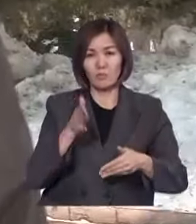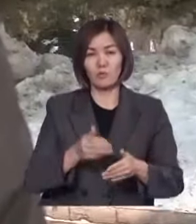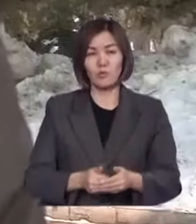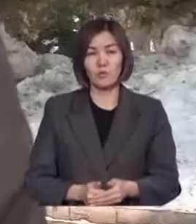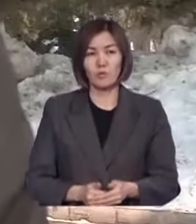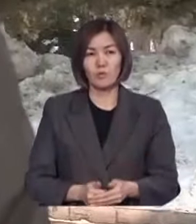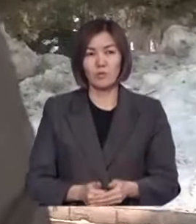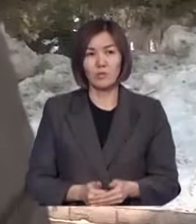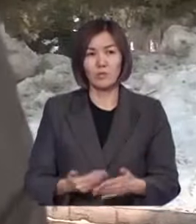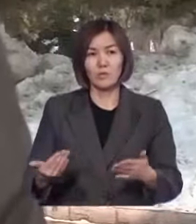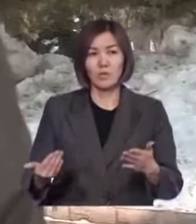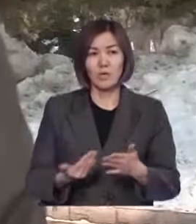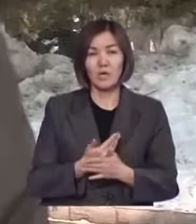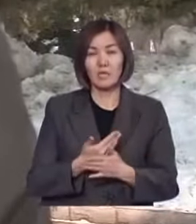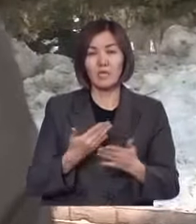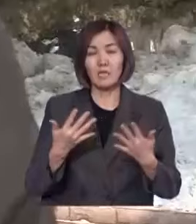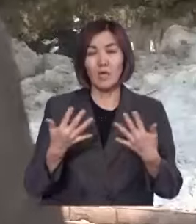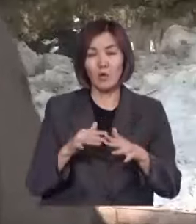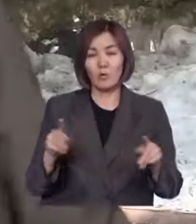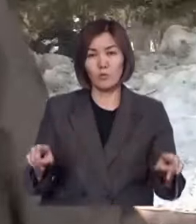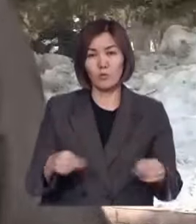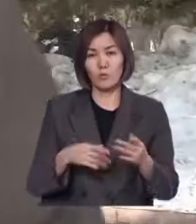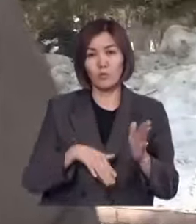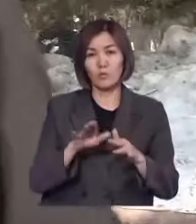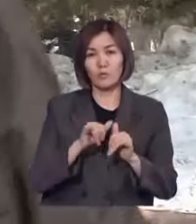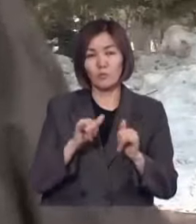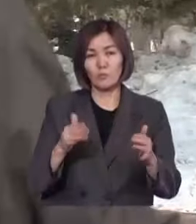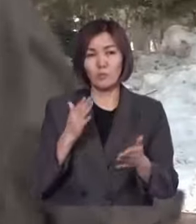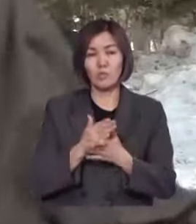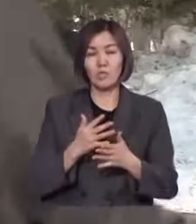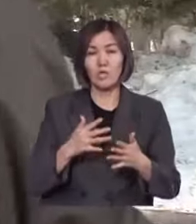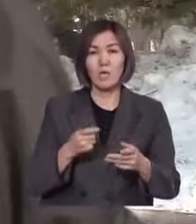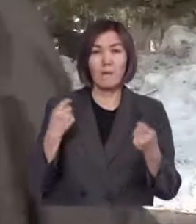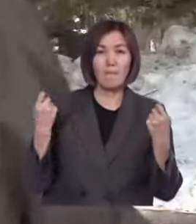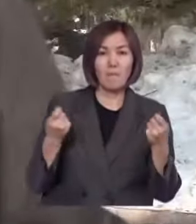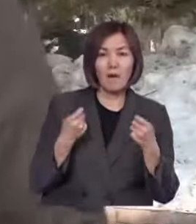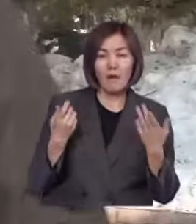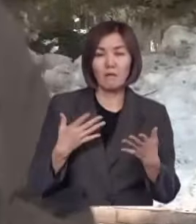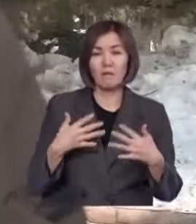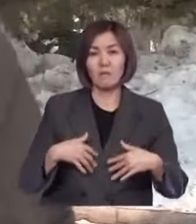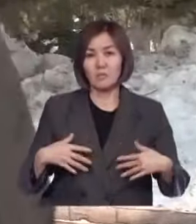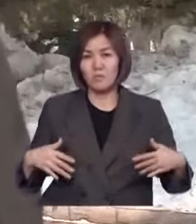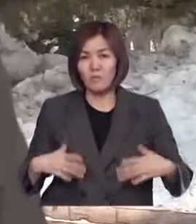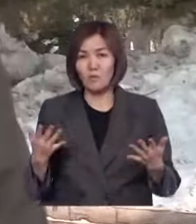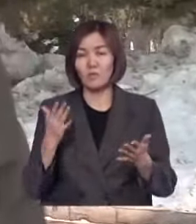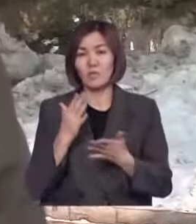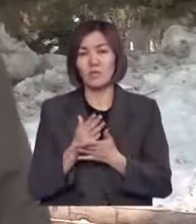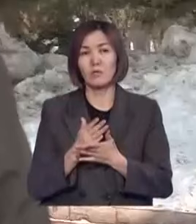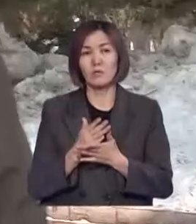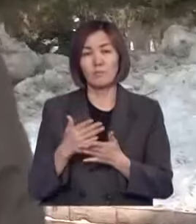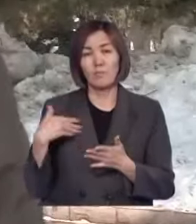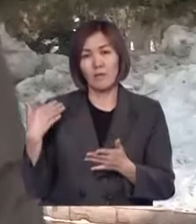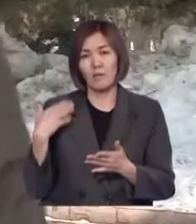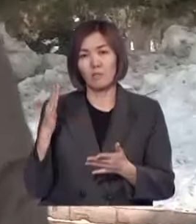Қайта жансақ болады. Өздері бірденге шығарып, мал ұстаса да, тауық ұстаса да, нес ұстаса да, өзіне пайдалы